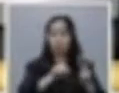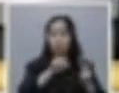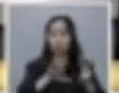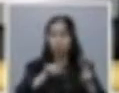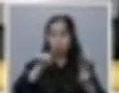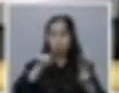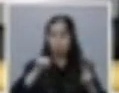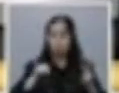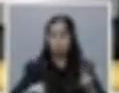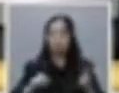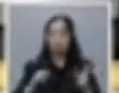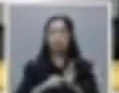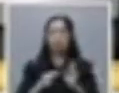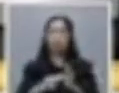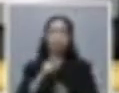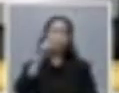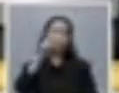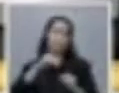ได้ไม่ถึง